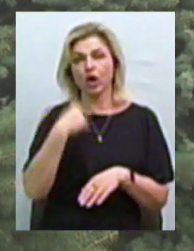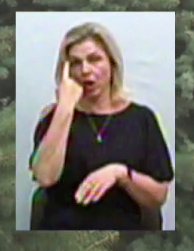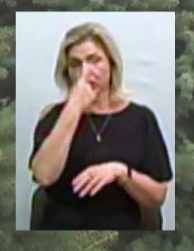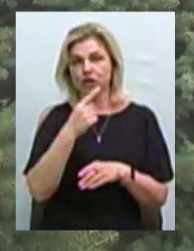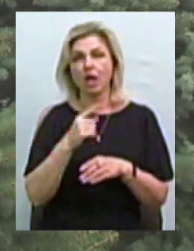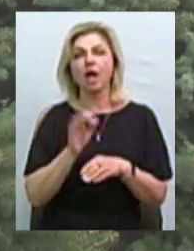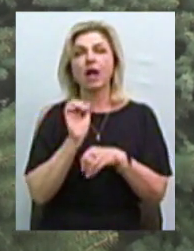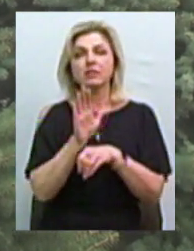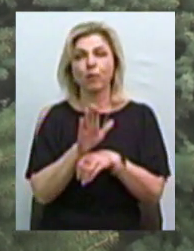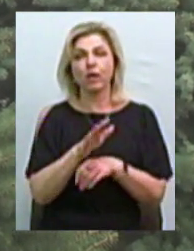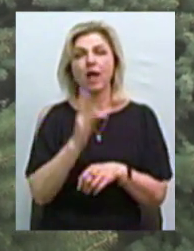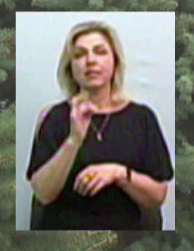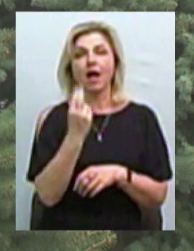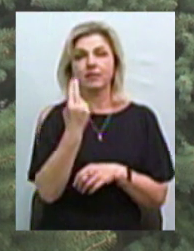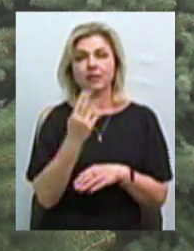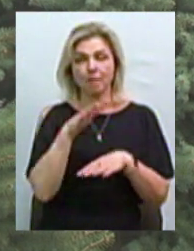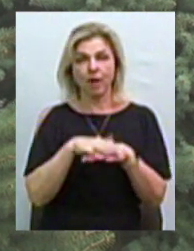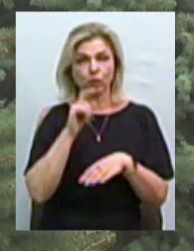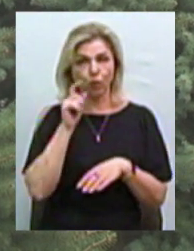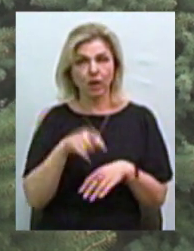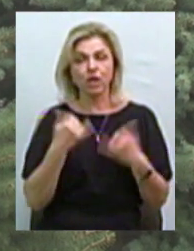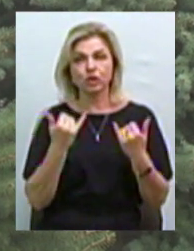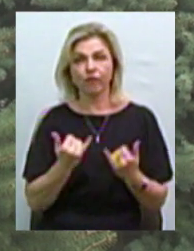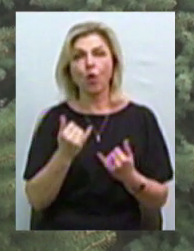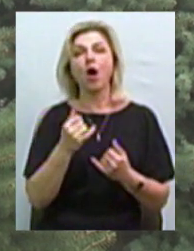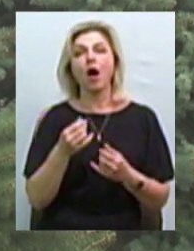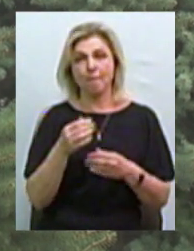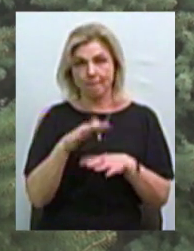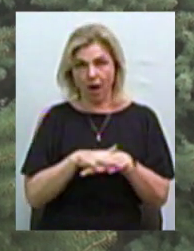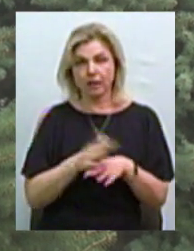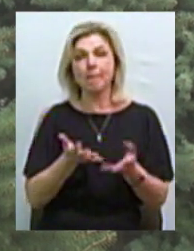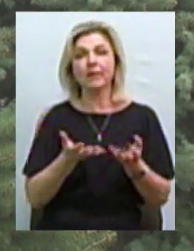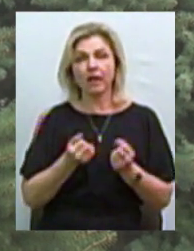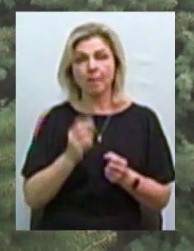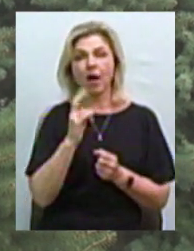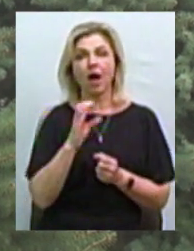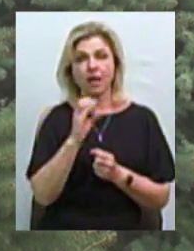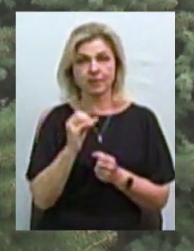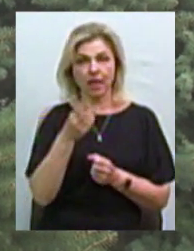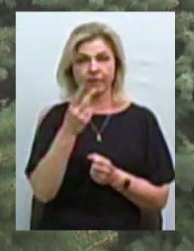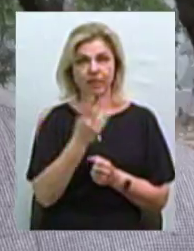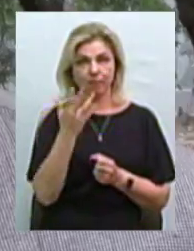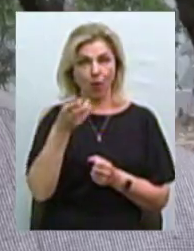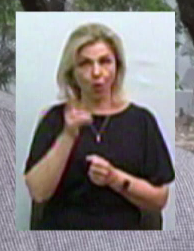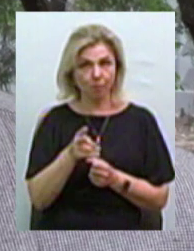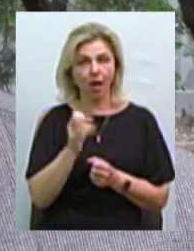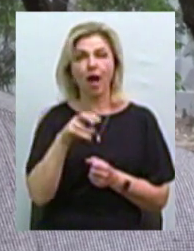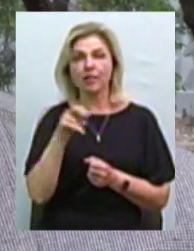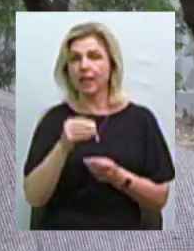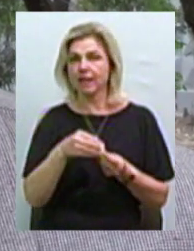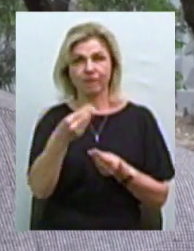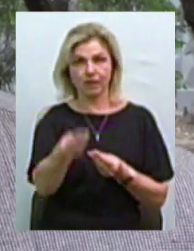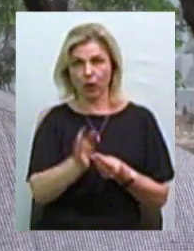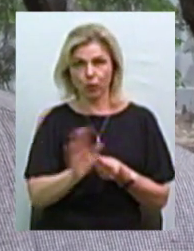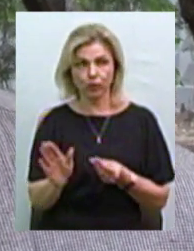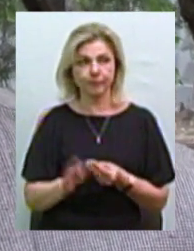банку України, а на теперішній час комерційні банки приймають в касах відділення 25 копійок, але не видають. Економіст Андрій